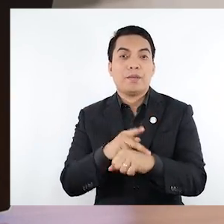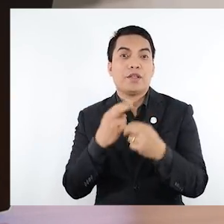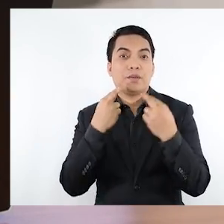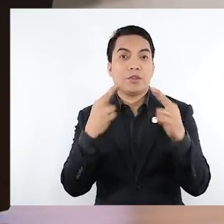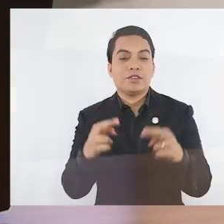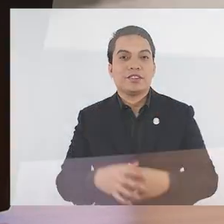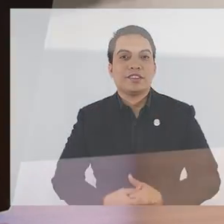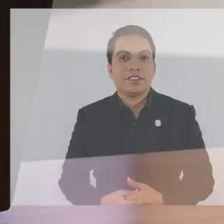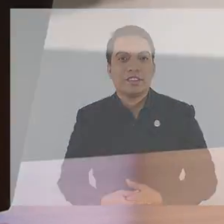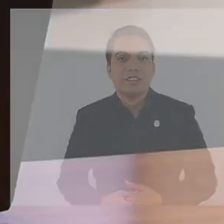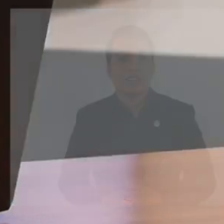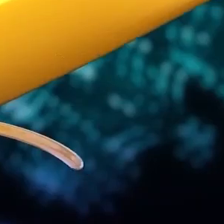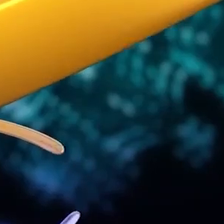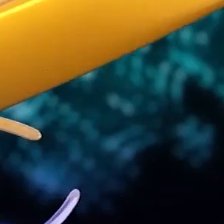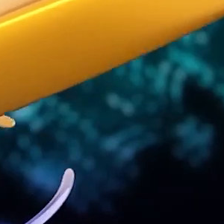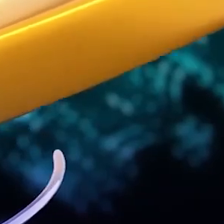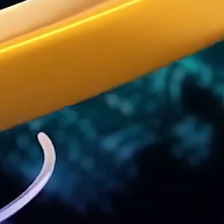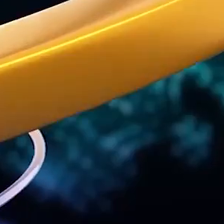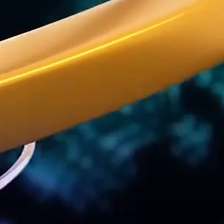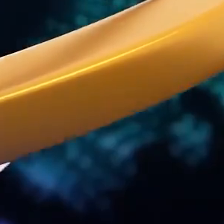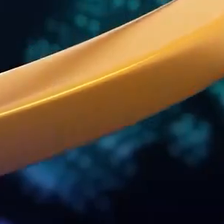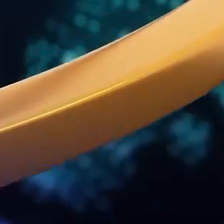events.